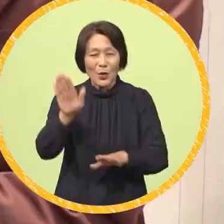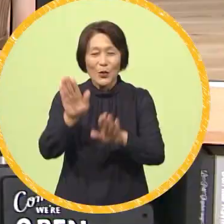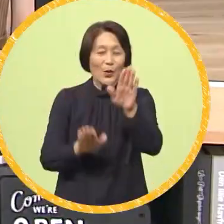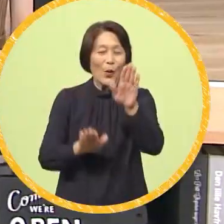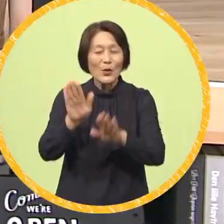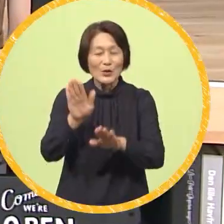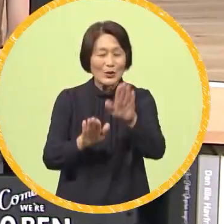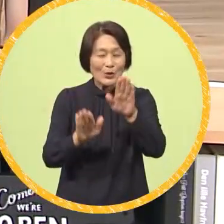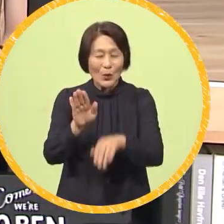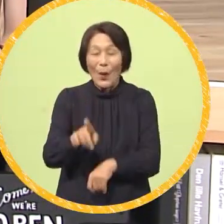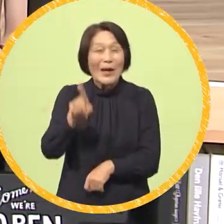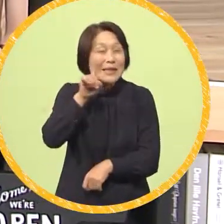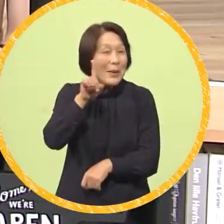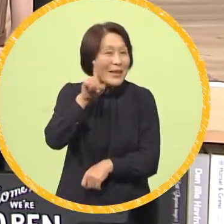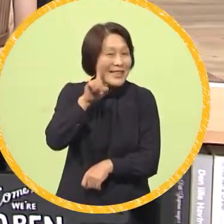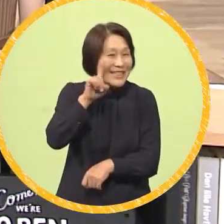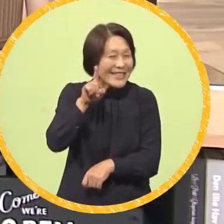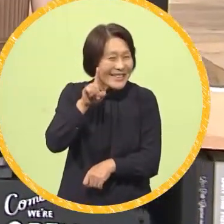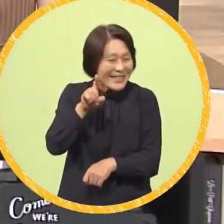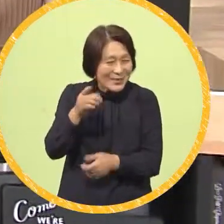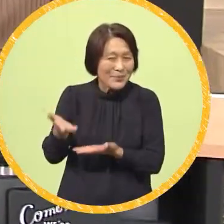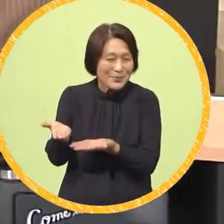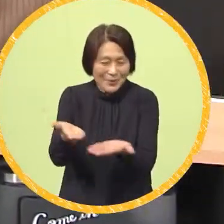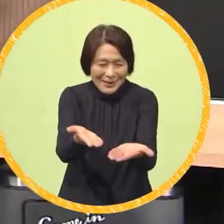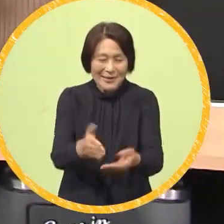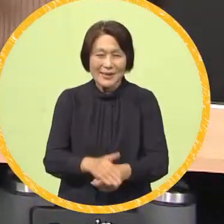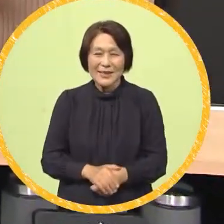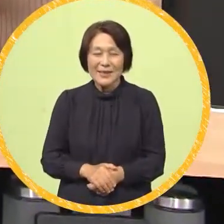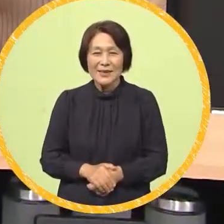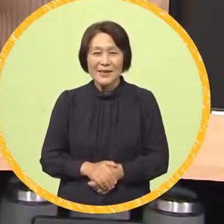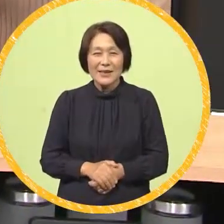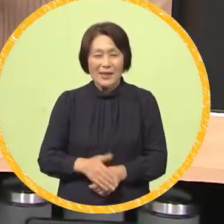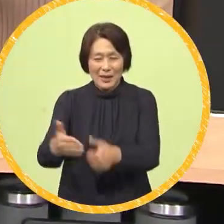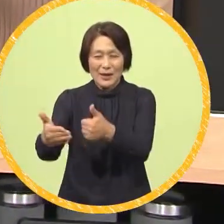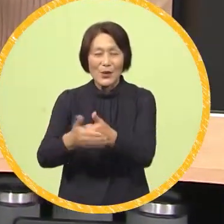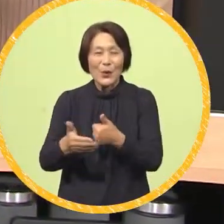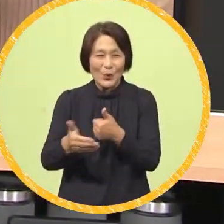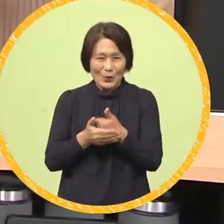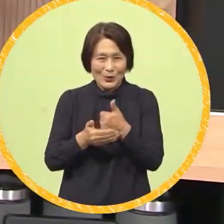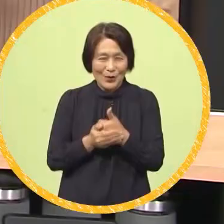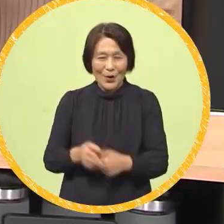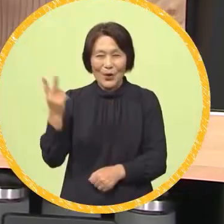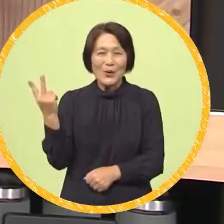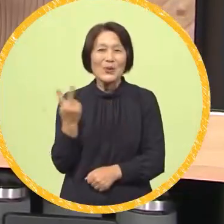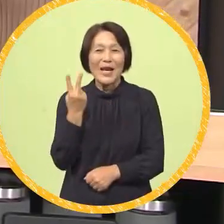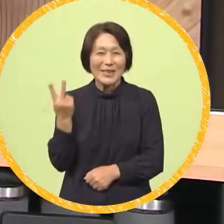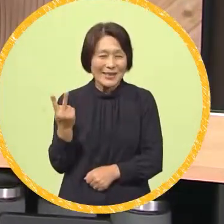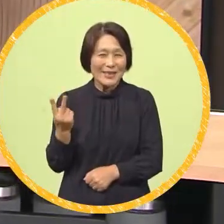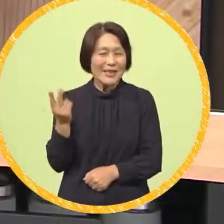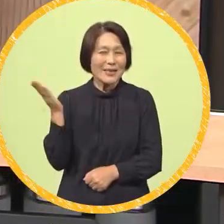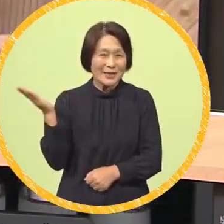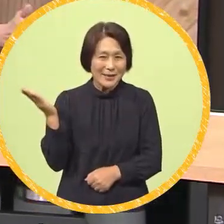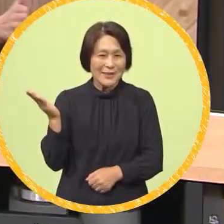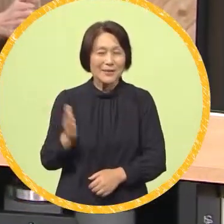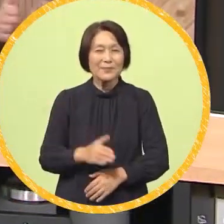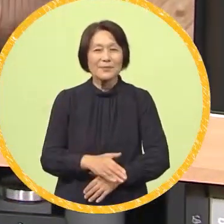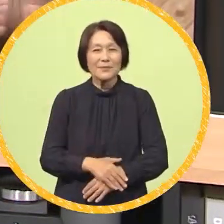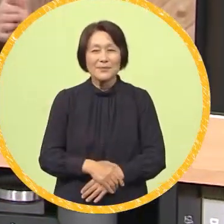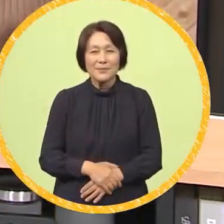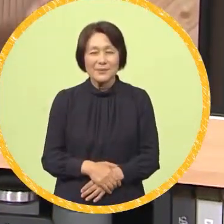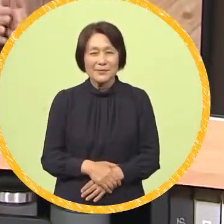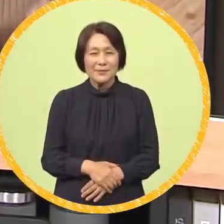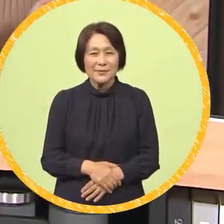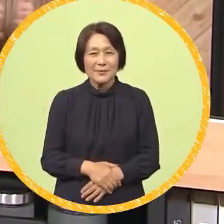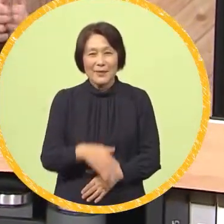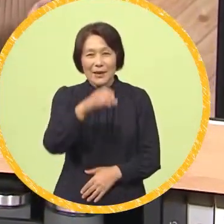スタジオで再現してみたいと思います。おおお、協力してくれるのは、はい、マグカルパフォーミングアーツアカデミー生の皆さんです。それ